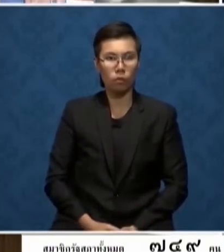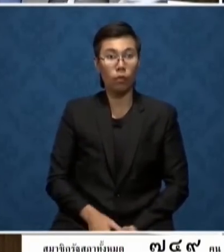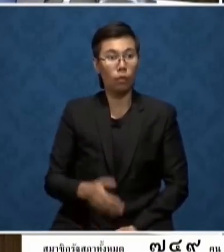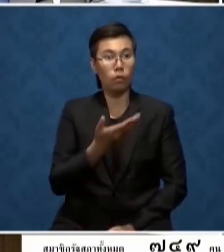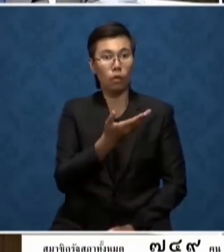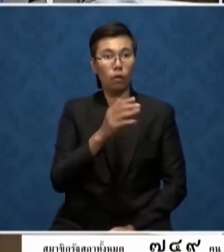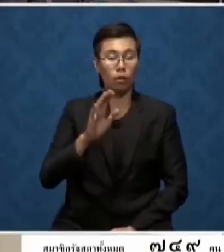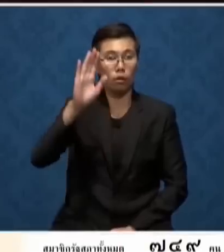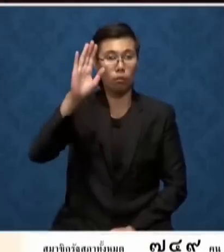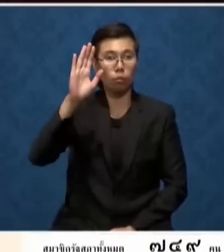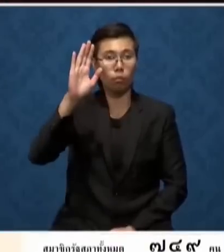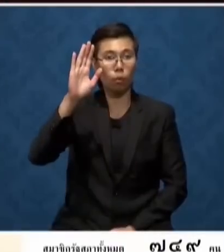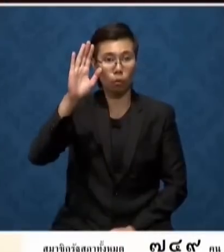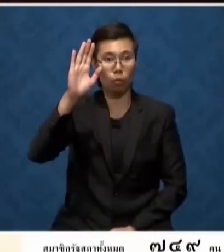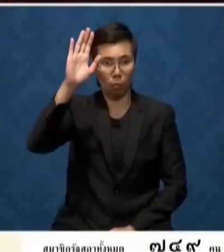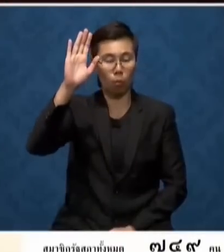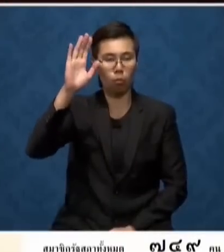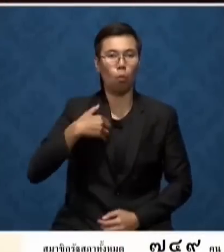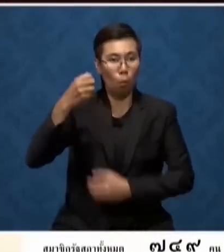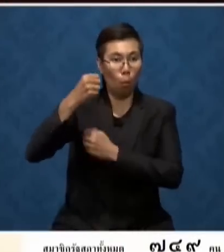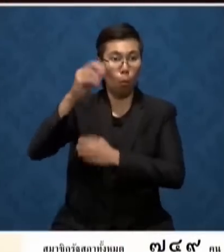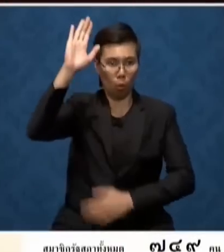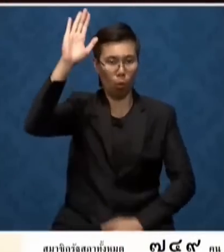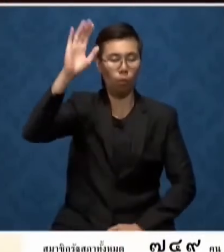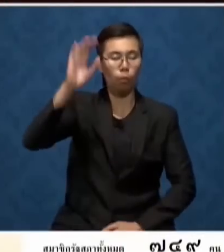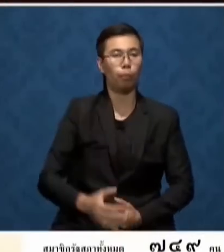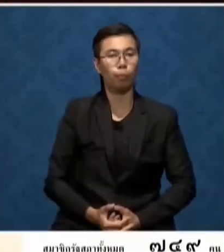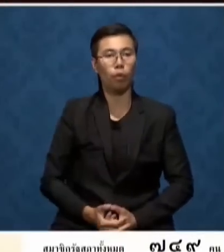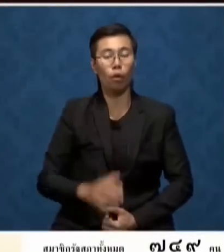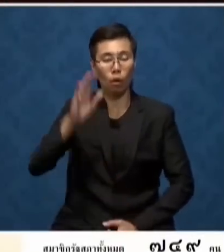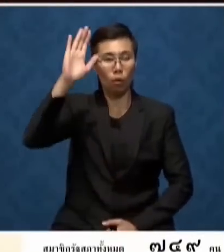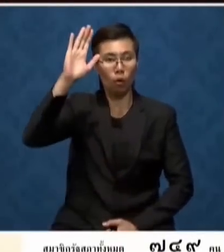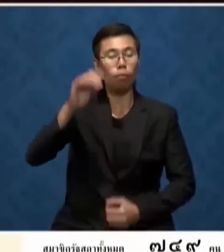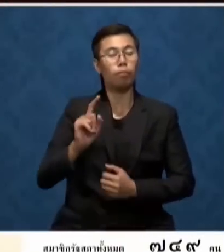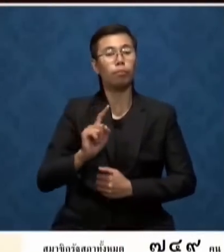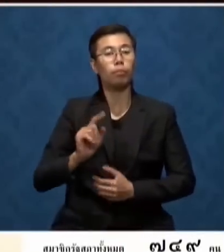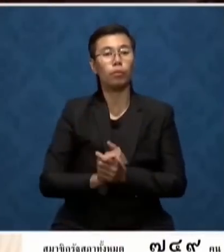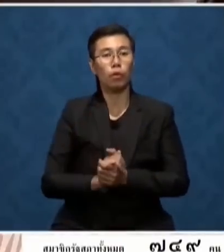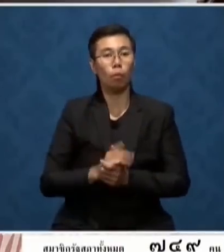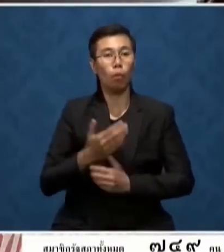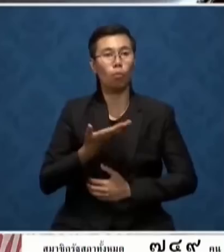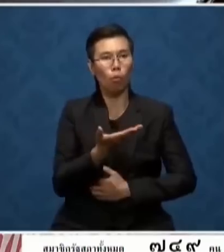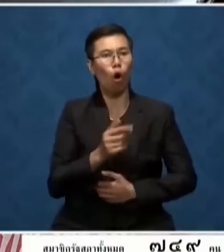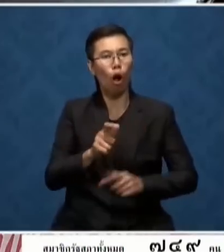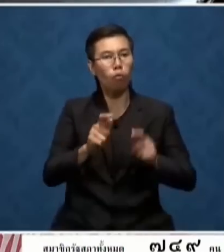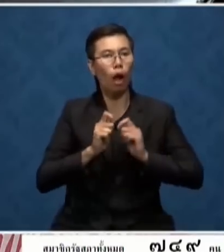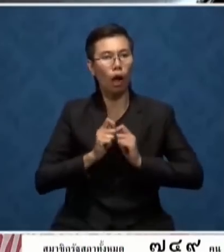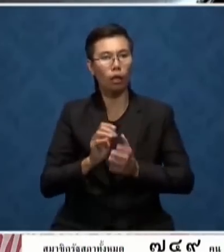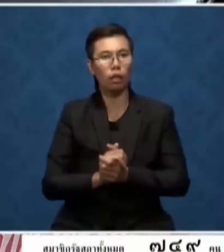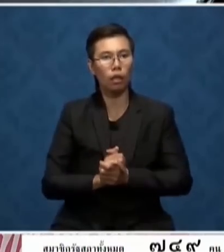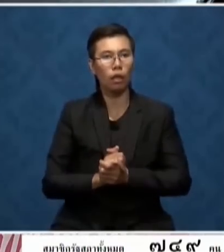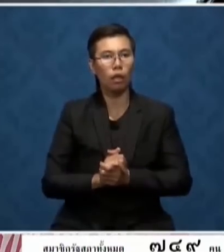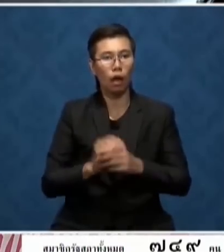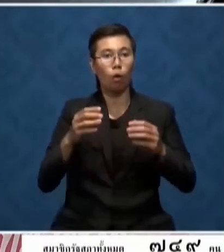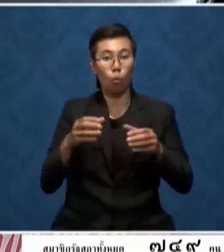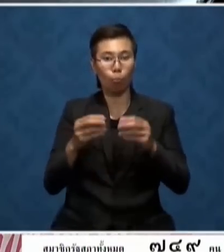วิโรจน์ใช่มั้ยเมื่อกี้ท่านประธานครับเดี๋ยวผมขออนุญาตใช้สิทธิ์พักพิงนิดนึงครับท่านประธานครับคือผมขออนุญาตนิดนึงครับทำทานครับผมพิทักษ์โลกครับจากพรรคภูมิใจ